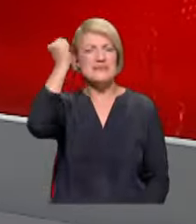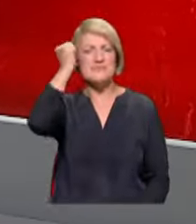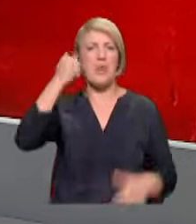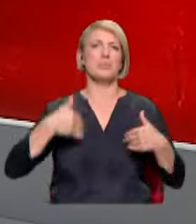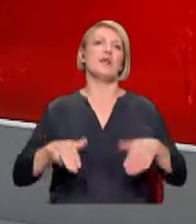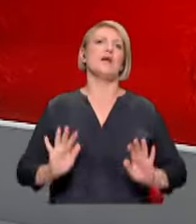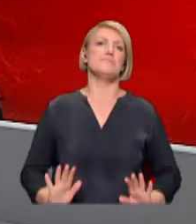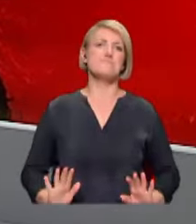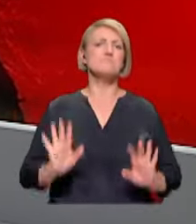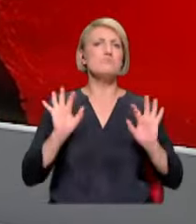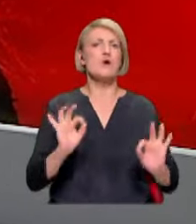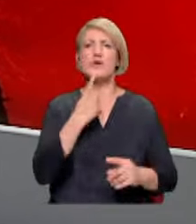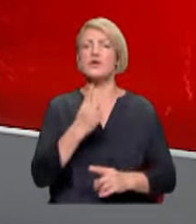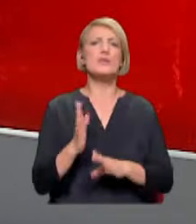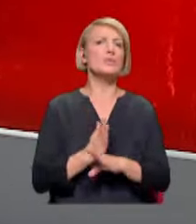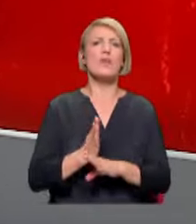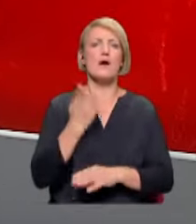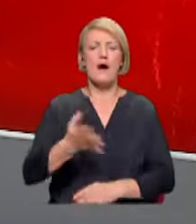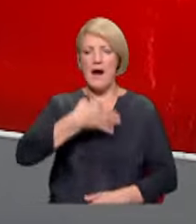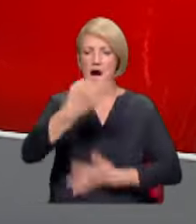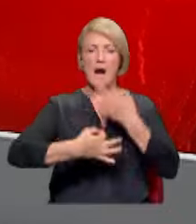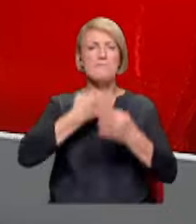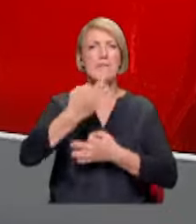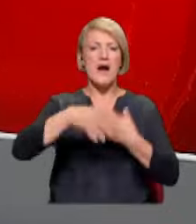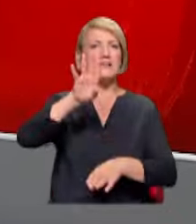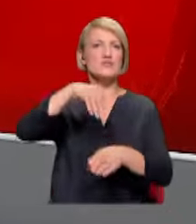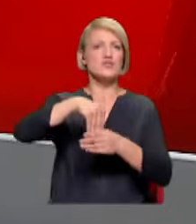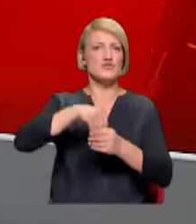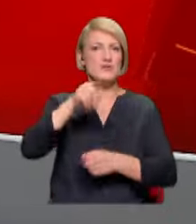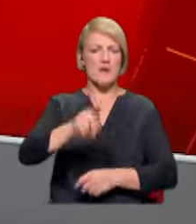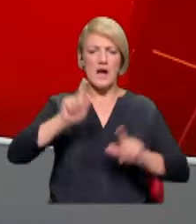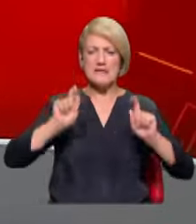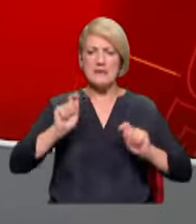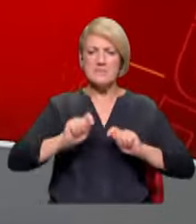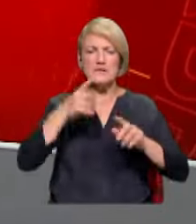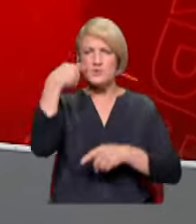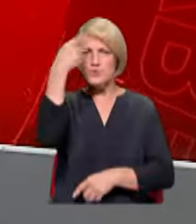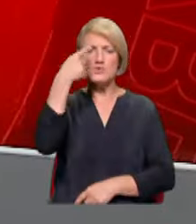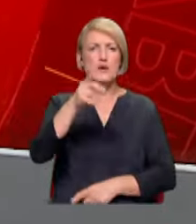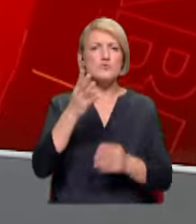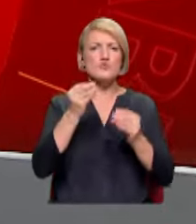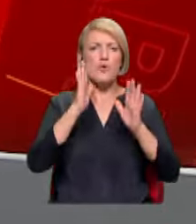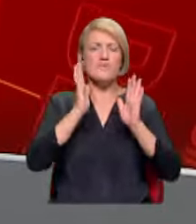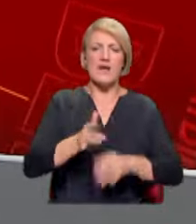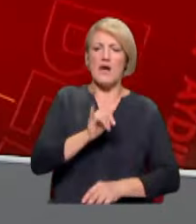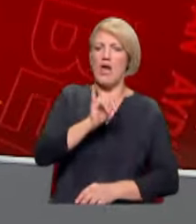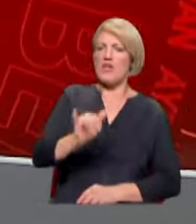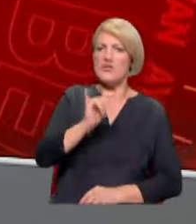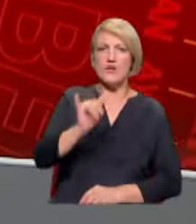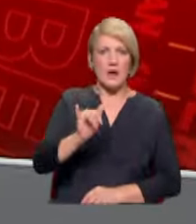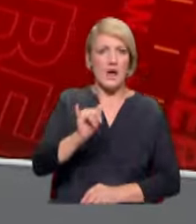değilim böyle söyledik Çünkü haber bültenimiz içinde yaptıklarından dolayı çokça eleştirilen